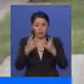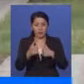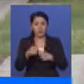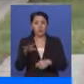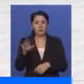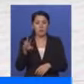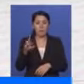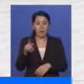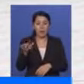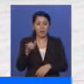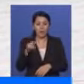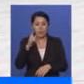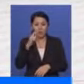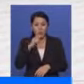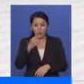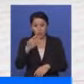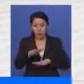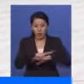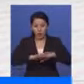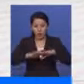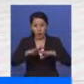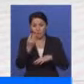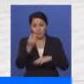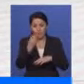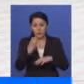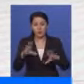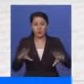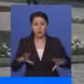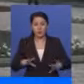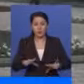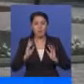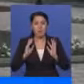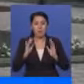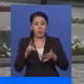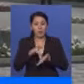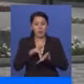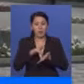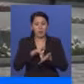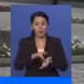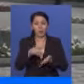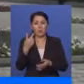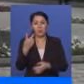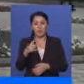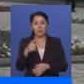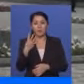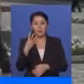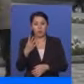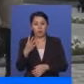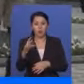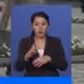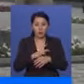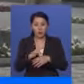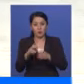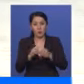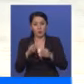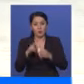сенбі, жексенбі күндері қоғамдық тамақтану, сауда орындары, базарлар, саябақтар, туризм нысандары 24-ші шілде сағат түнгі